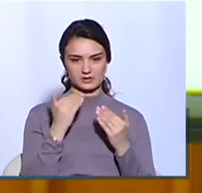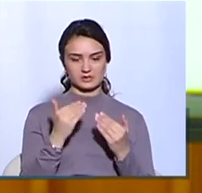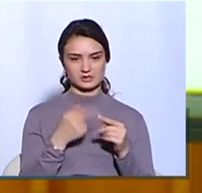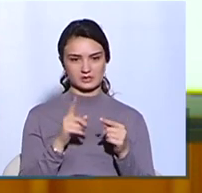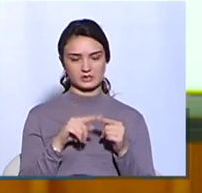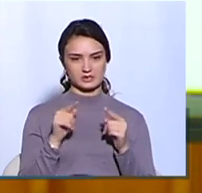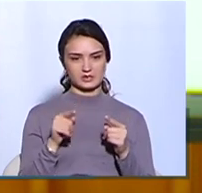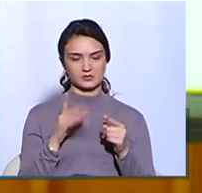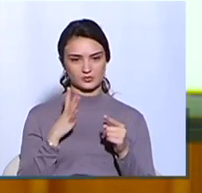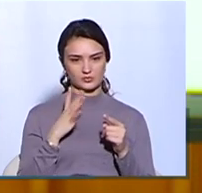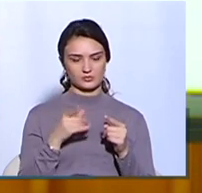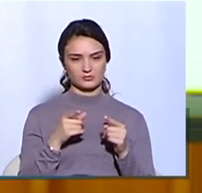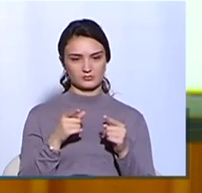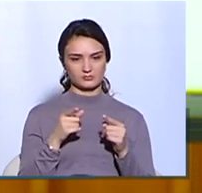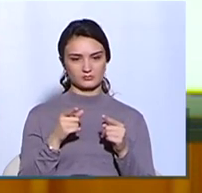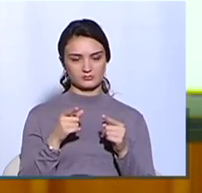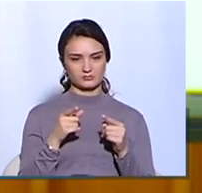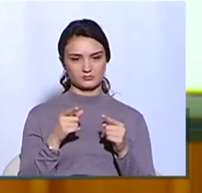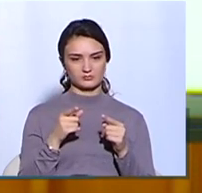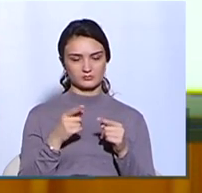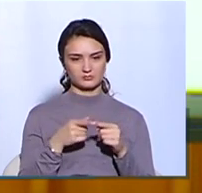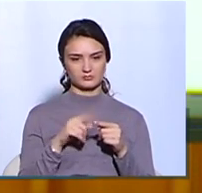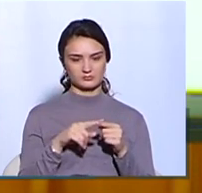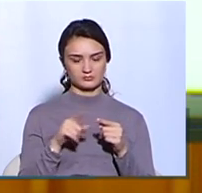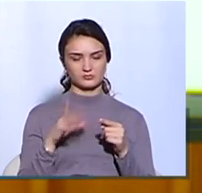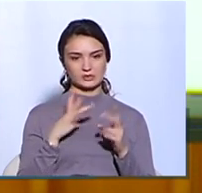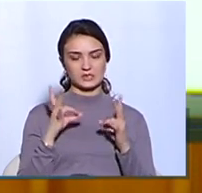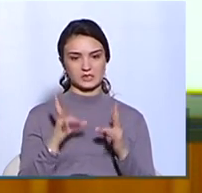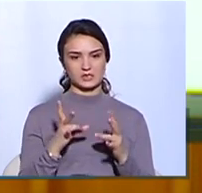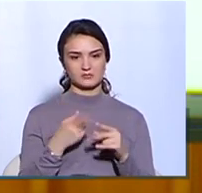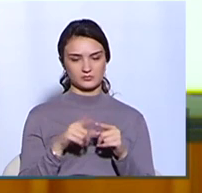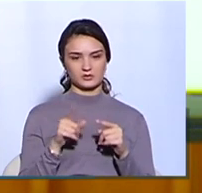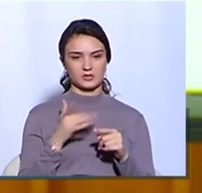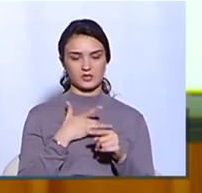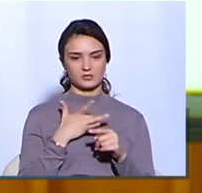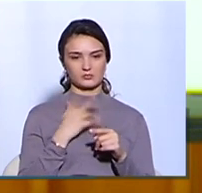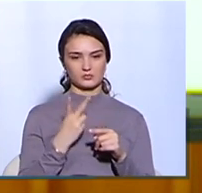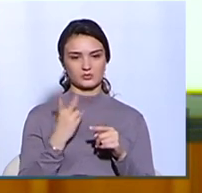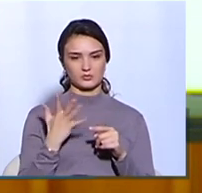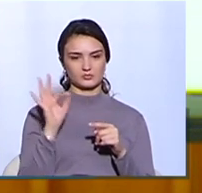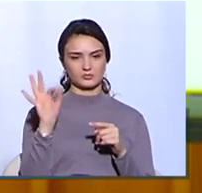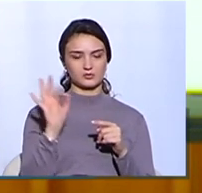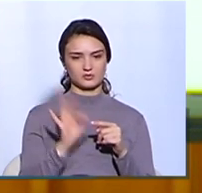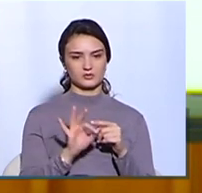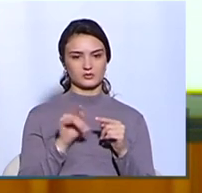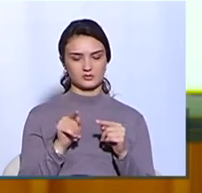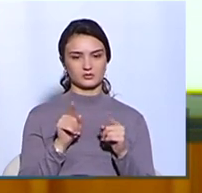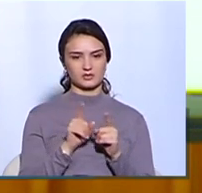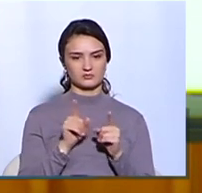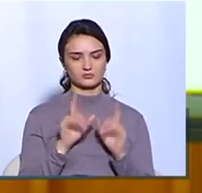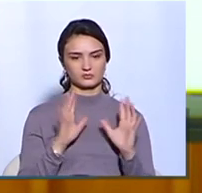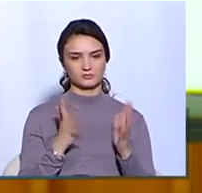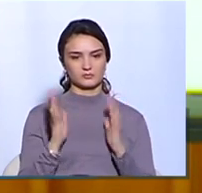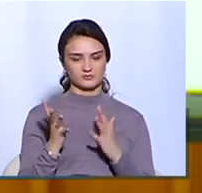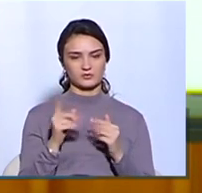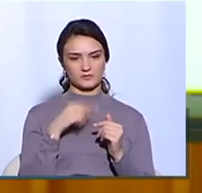ასლი შეიქმნას, არის მხოლოდ ორივე გენის ასლი იყოს დაზიანებული, არის დაახლოებით 25%. აი ამ